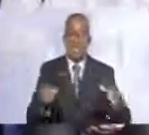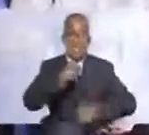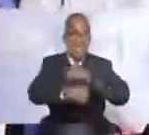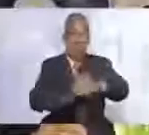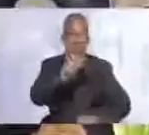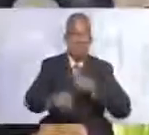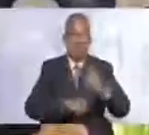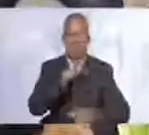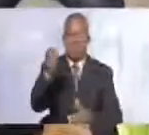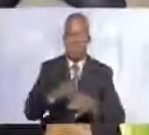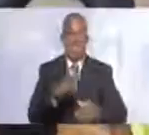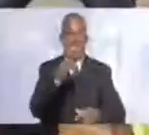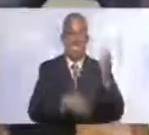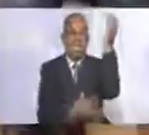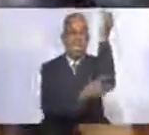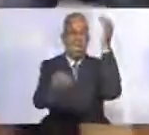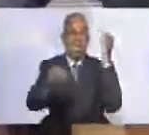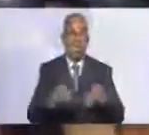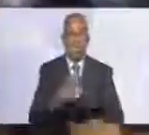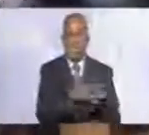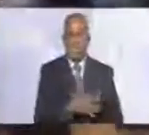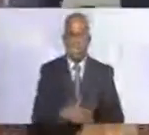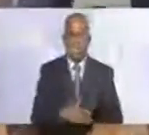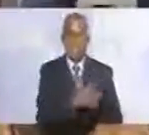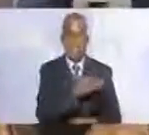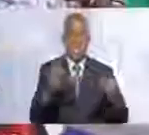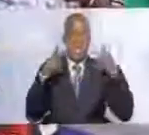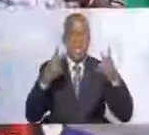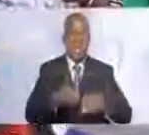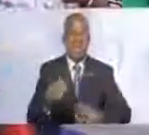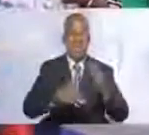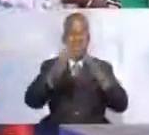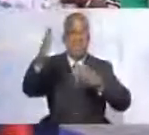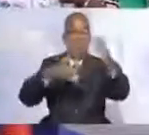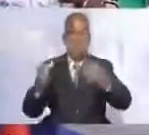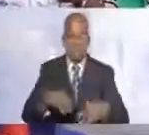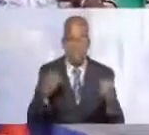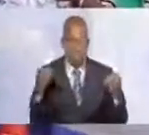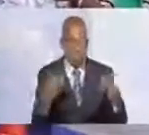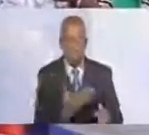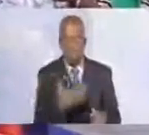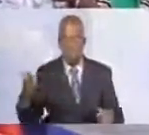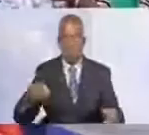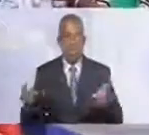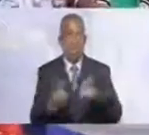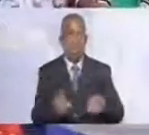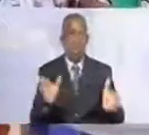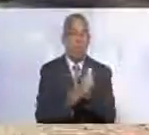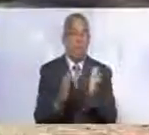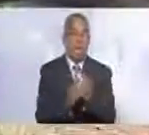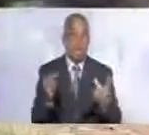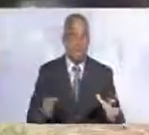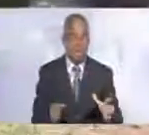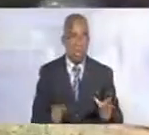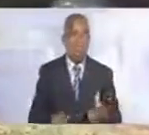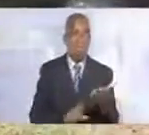accent particulier sera mis sur l'éducation, d'où la construction et la réhabilitation de plusieurs salles de classe. Pour joindre l'acte à la parole,